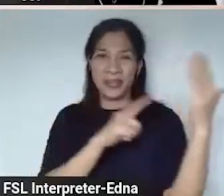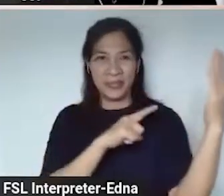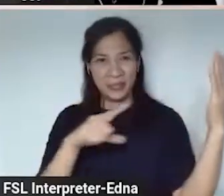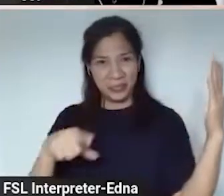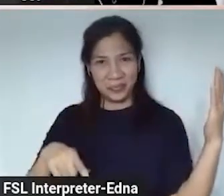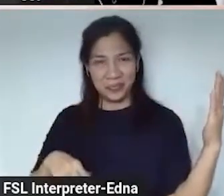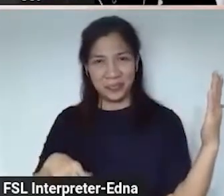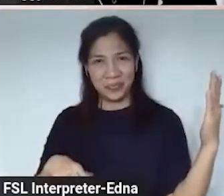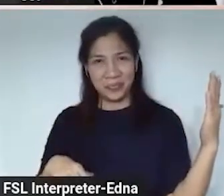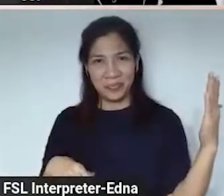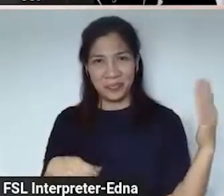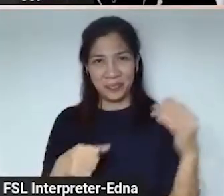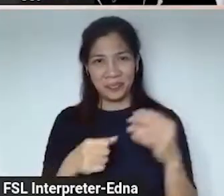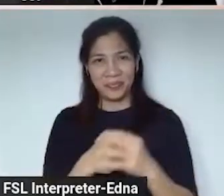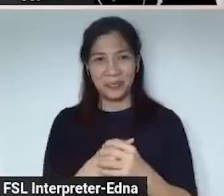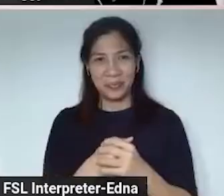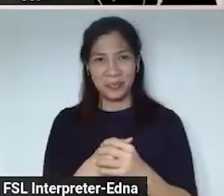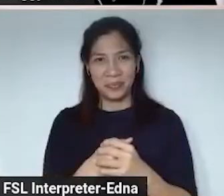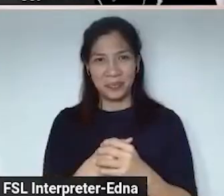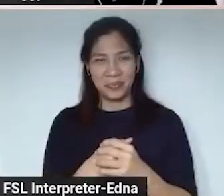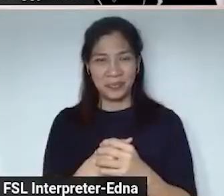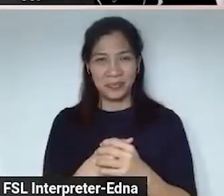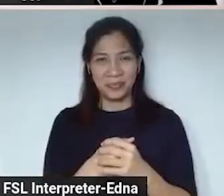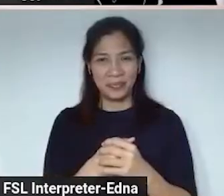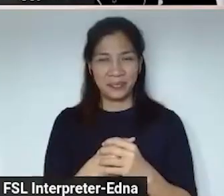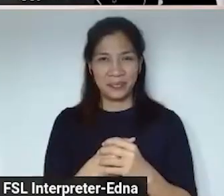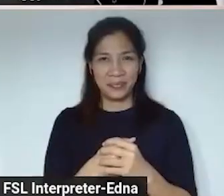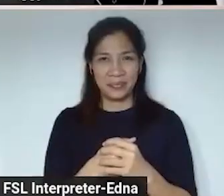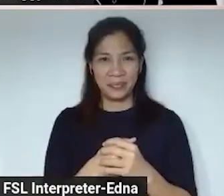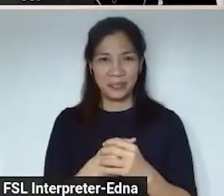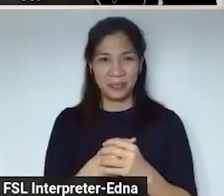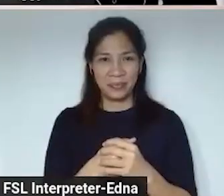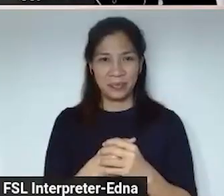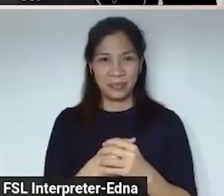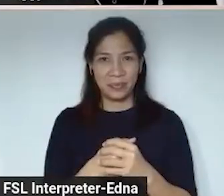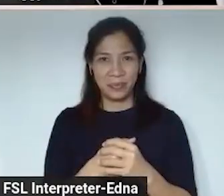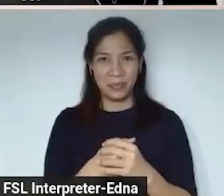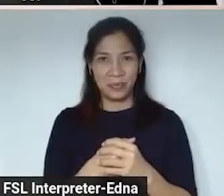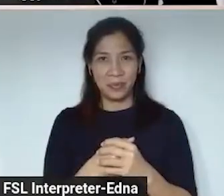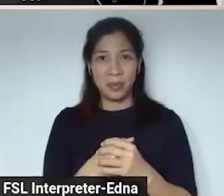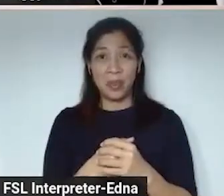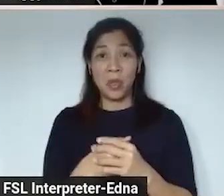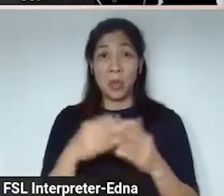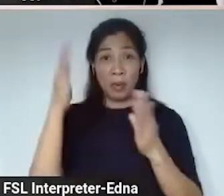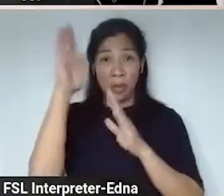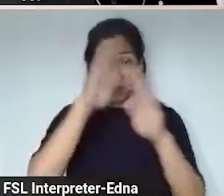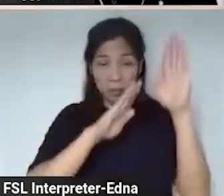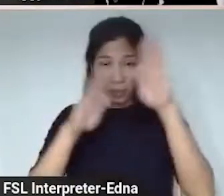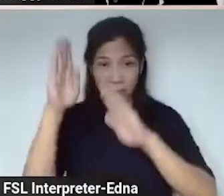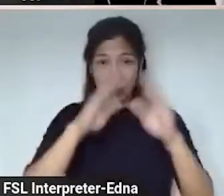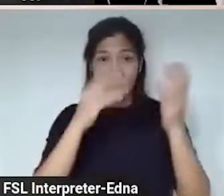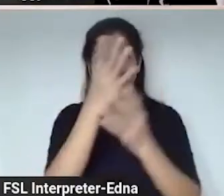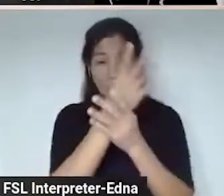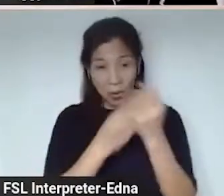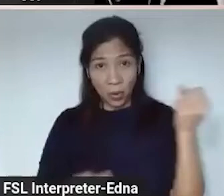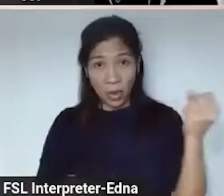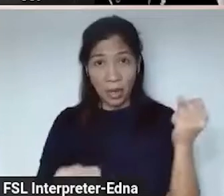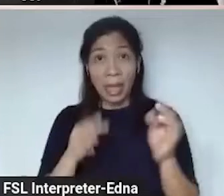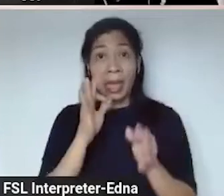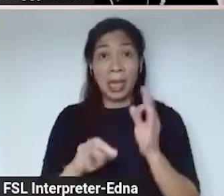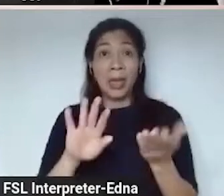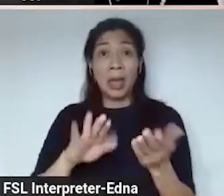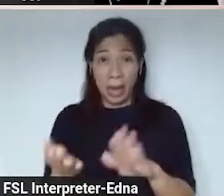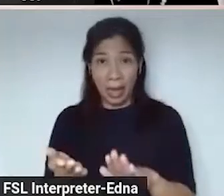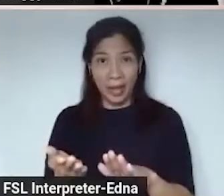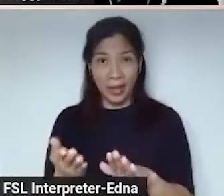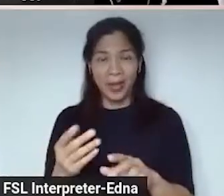Sabi nga nila, wala kang problema. Mawawala lang yung problema kung pagpatay ka na. Nandun lagi yung problems. Pero